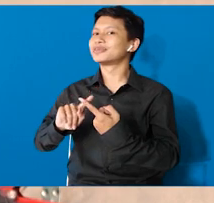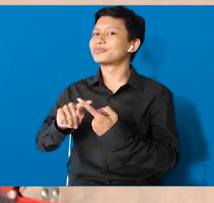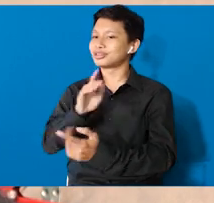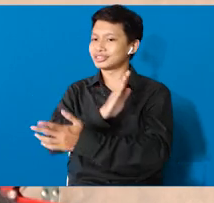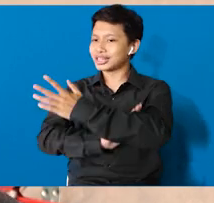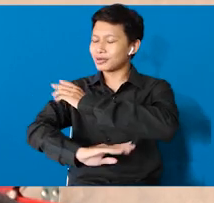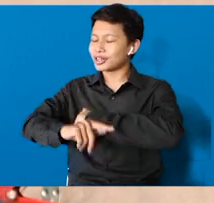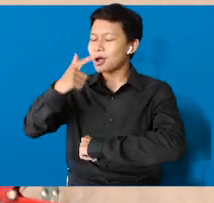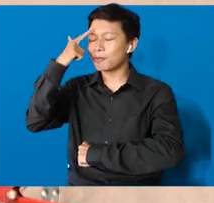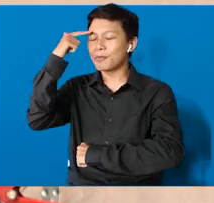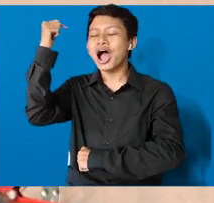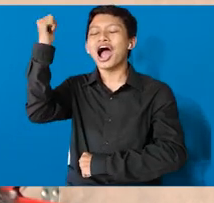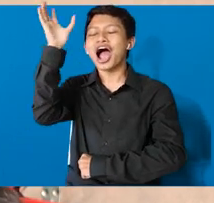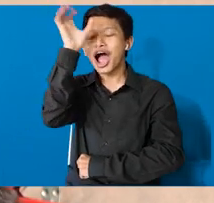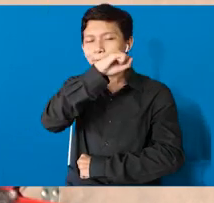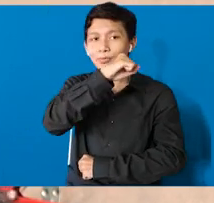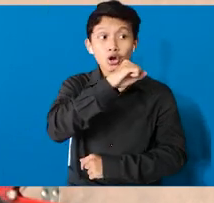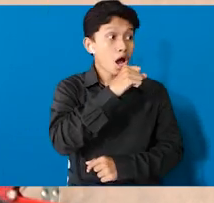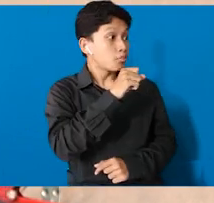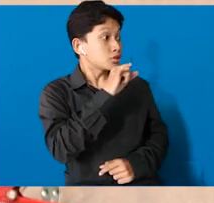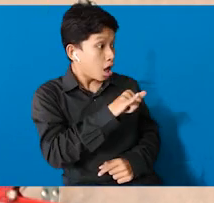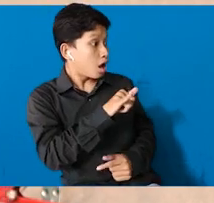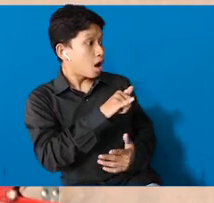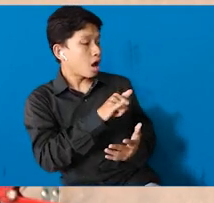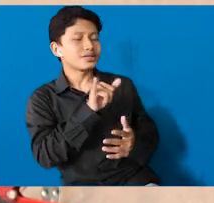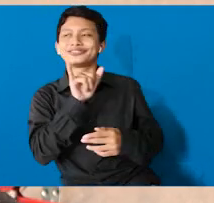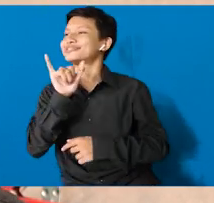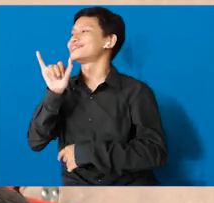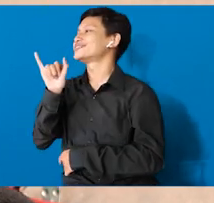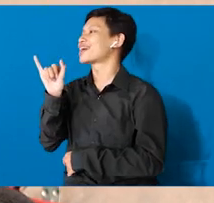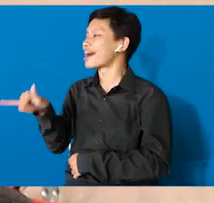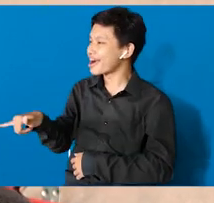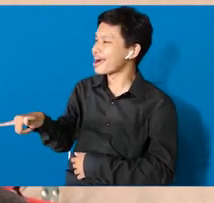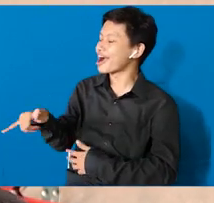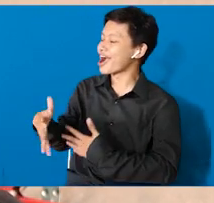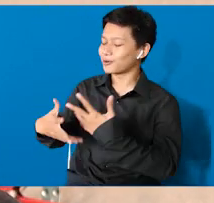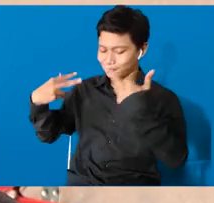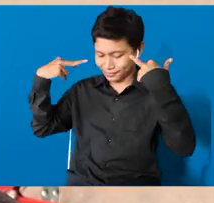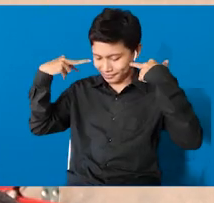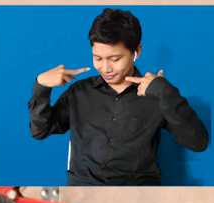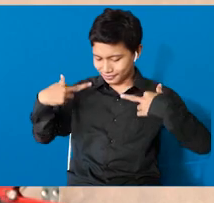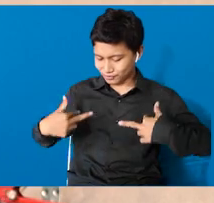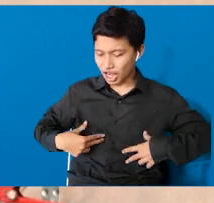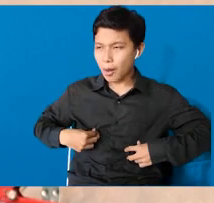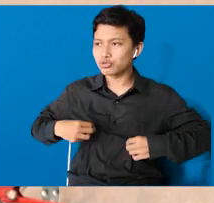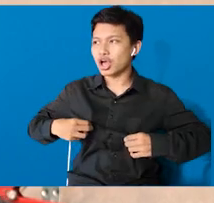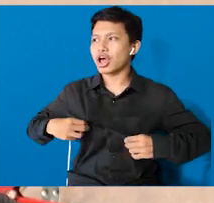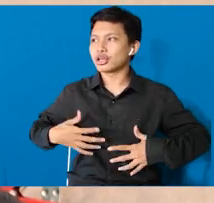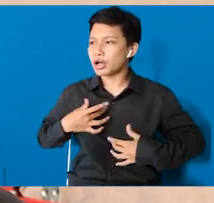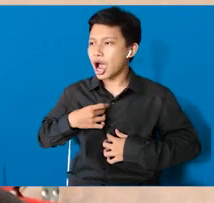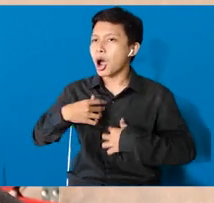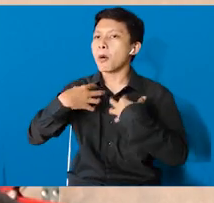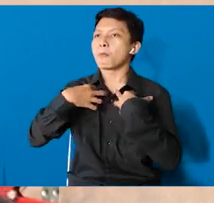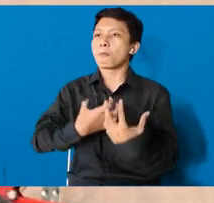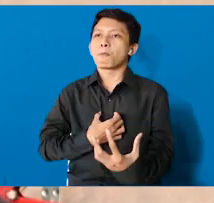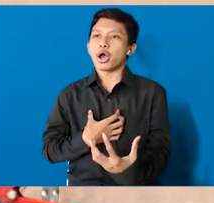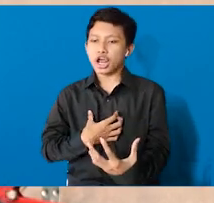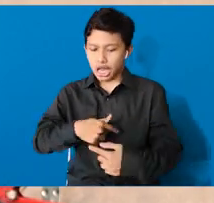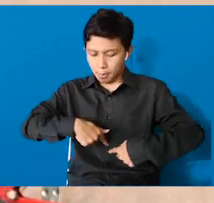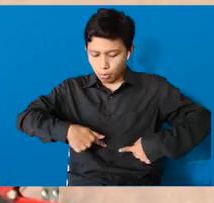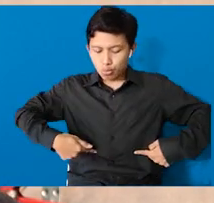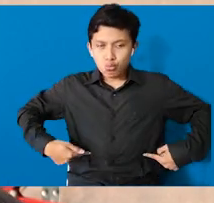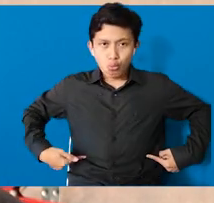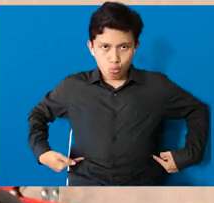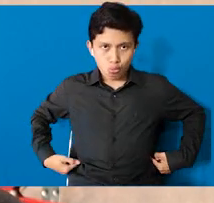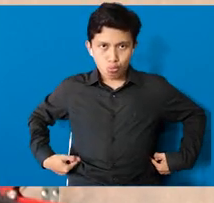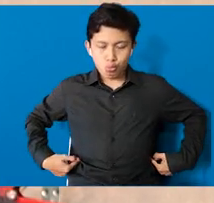mampu. Bisa untuk menimbang temannya, untuk mengukur tinggi badan temannya, lingkar